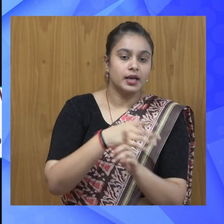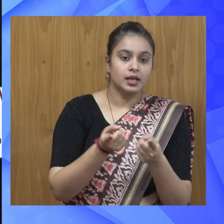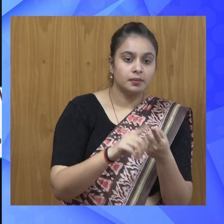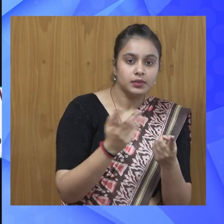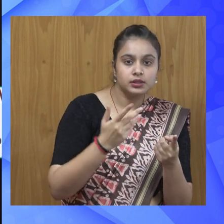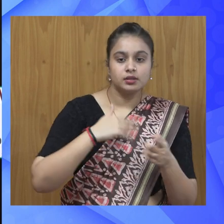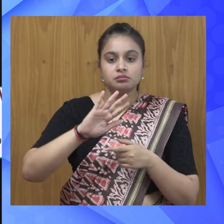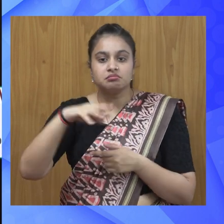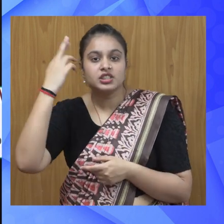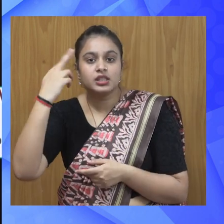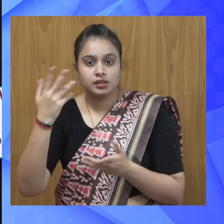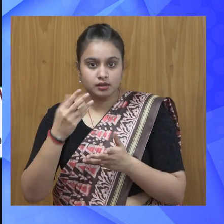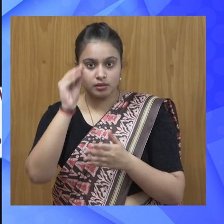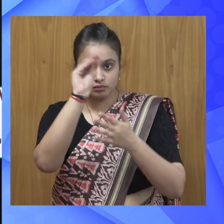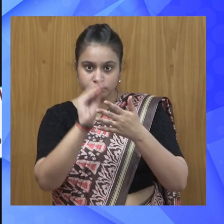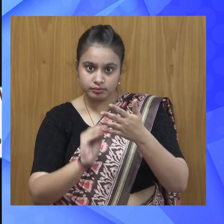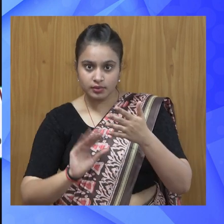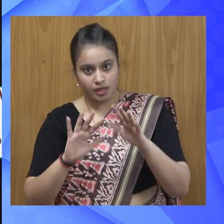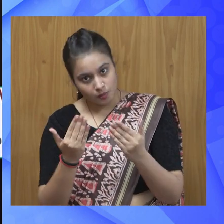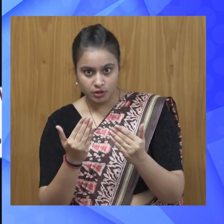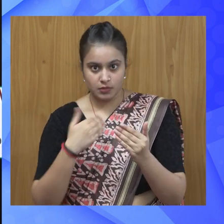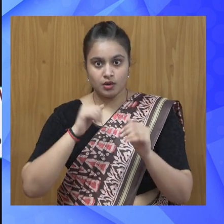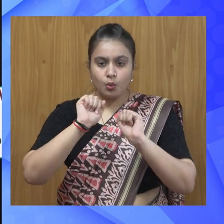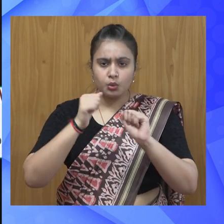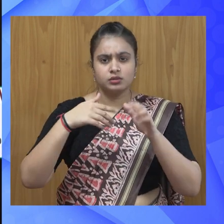हुआ, क्या वजह थी, तो ये अपने लेवल पर ही आप